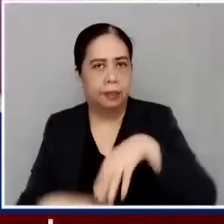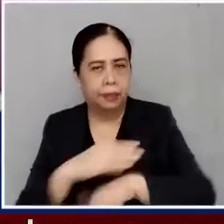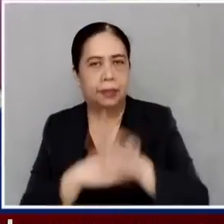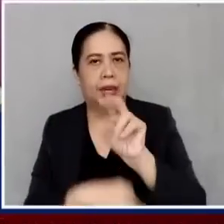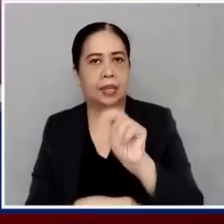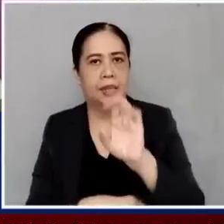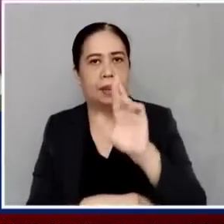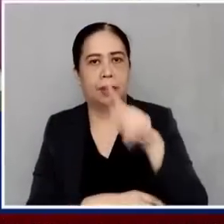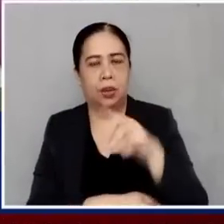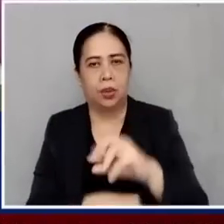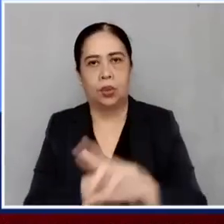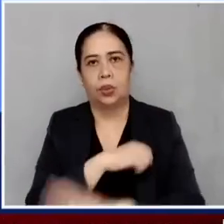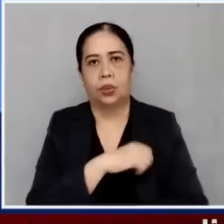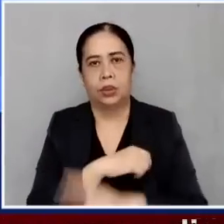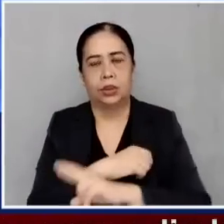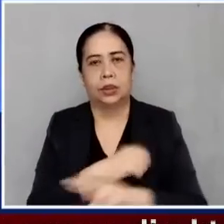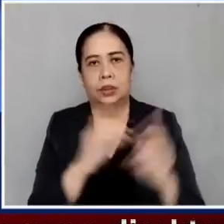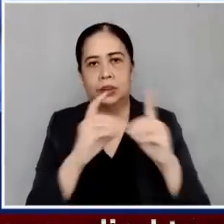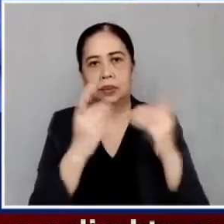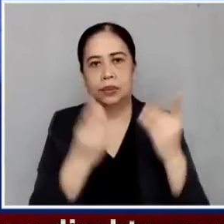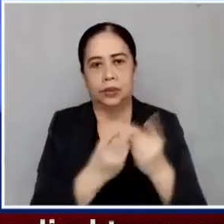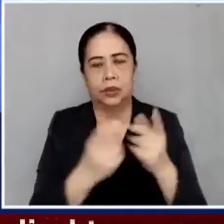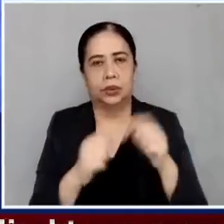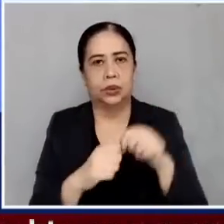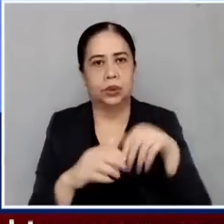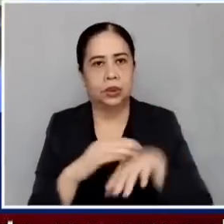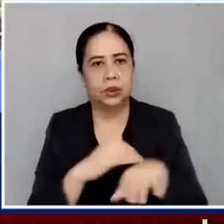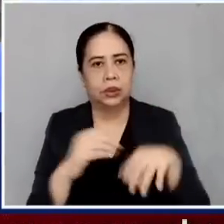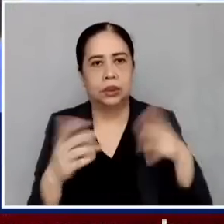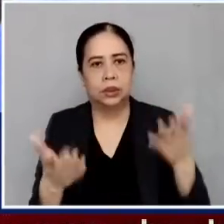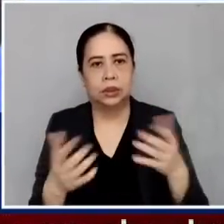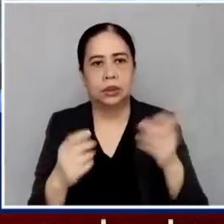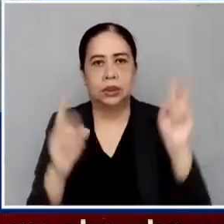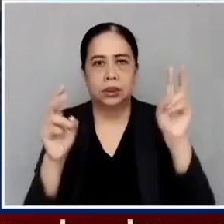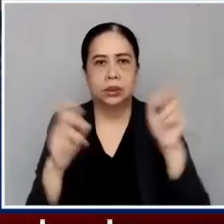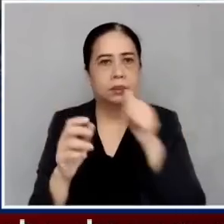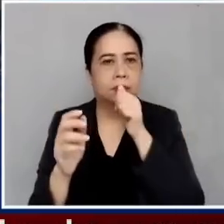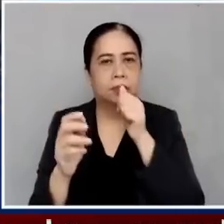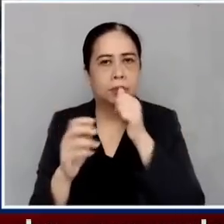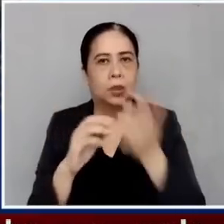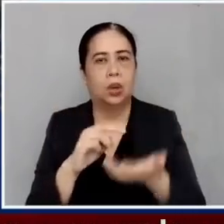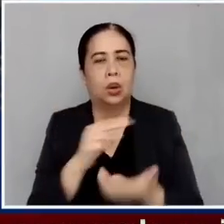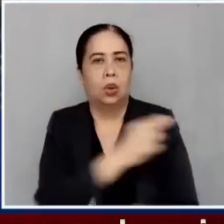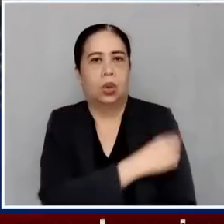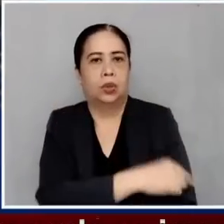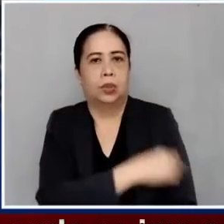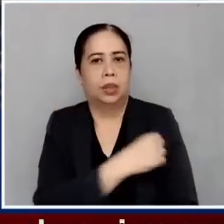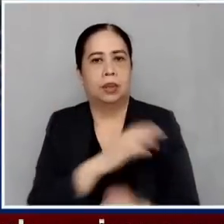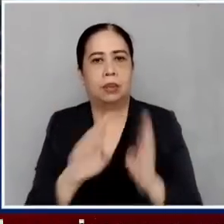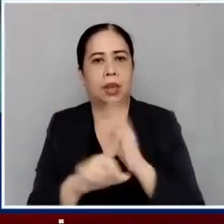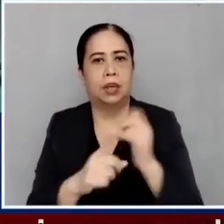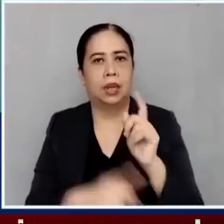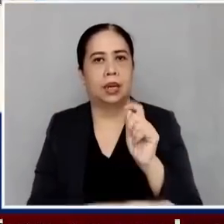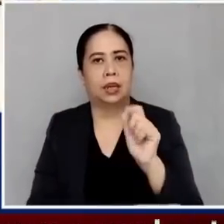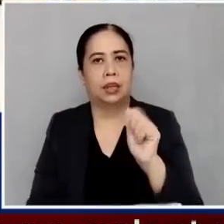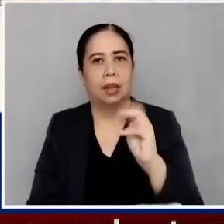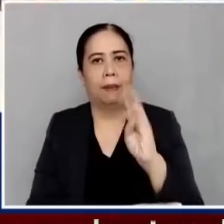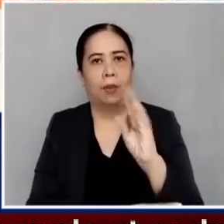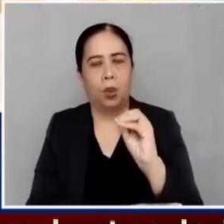NCRPO Regional Intelligence Division sa kanilang pagsalakay sa umunoy sikretong ospital sa Barangay Tambo, Parañaque